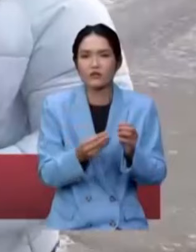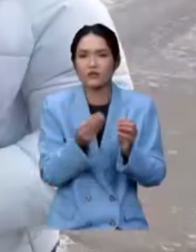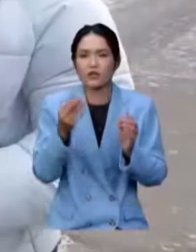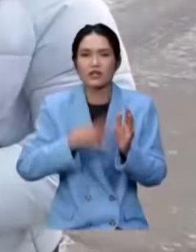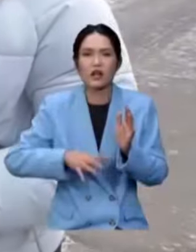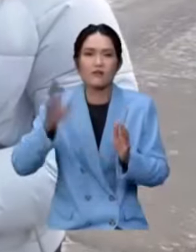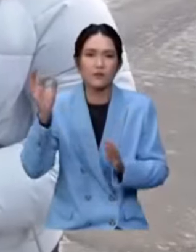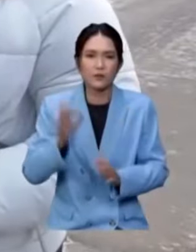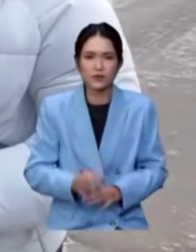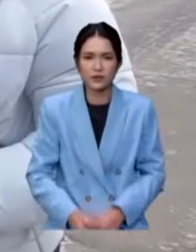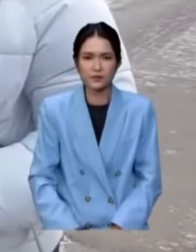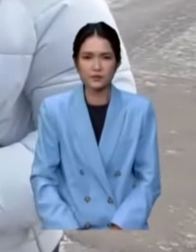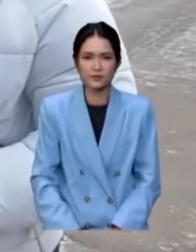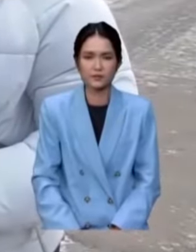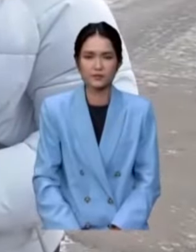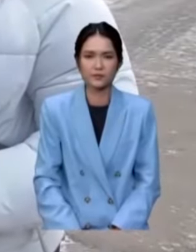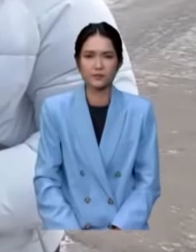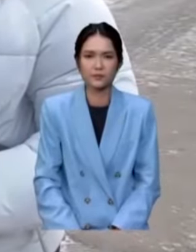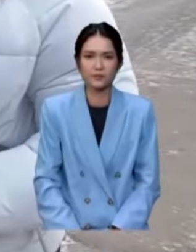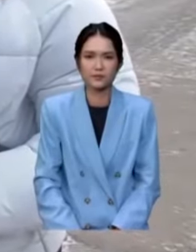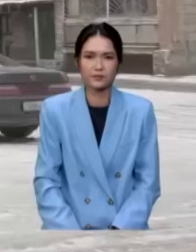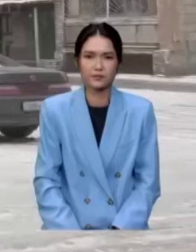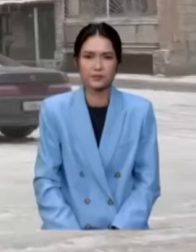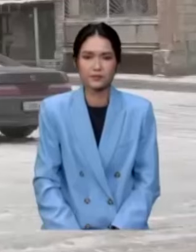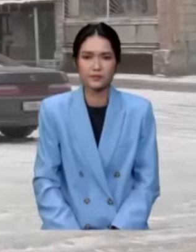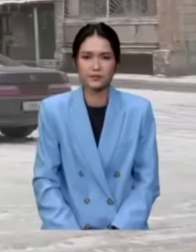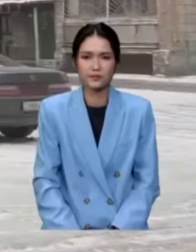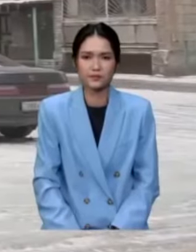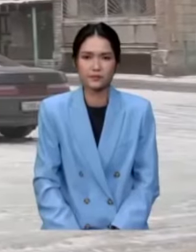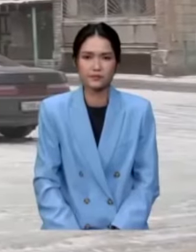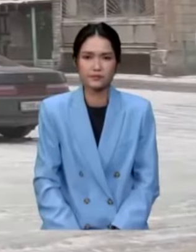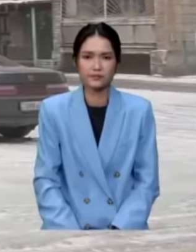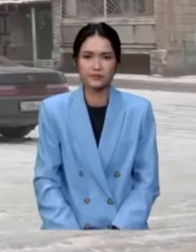90%. Евгения Мягченко, Кайрат Лапусбаев, Атамикен Бизнес, Павлодар.